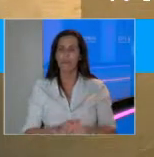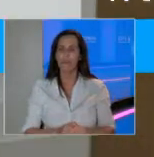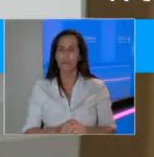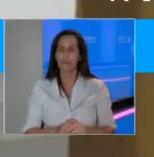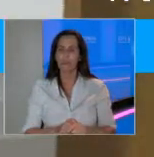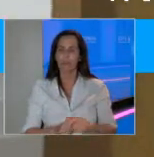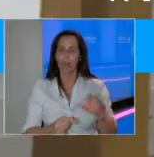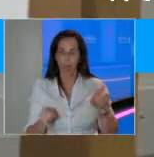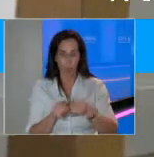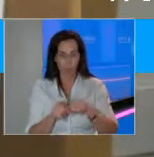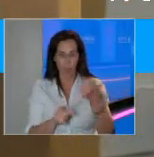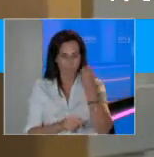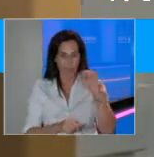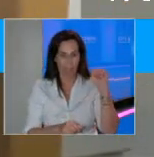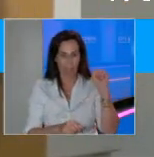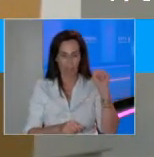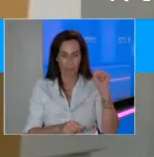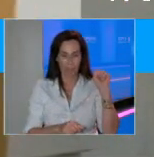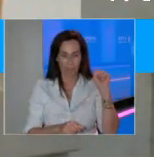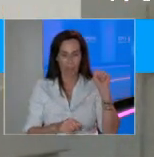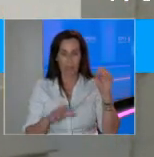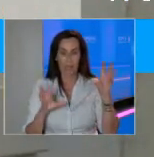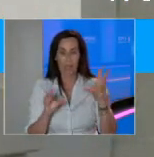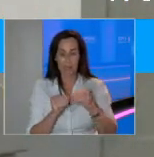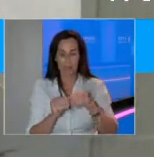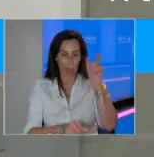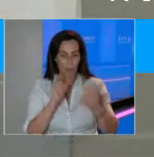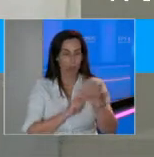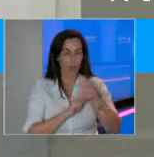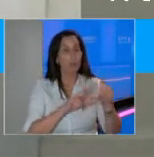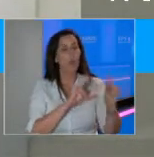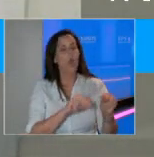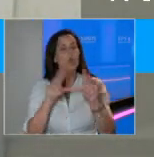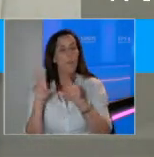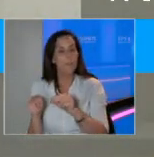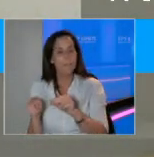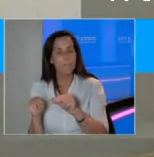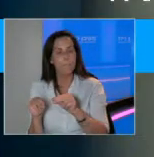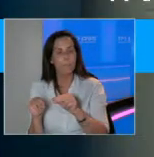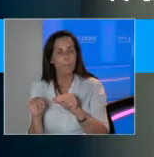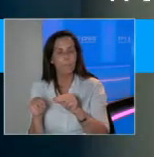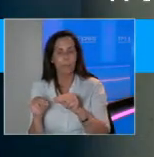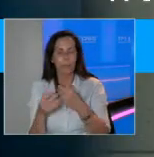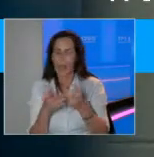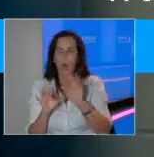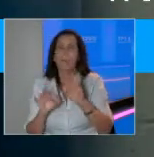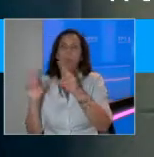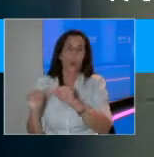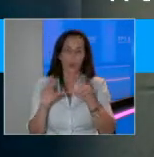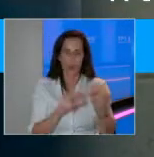שבה על אותה עבירה עם נשמים דומים, כי אין זהות